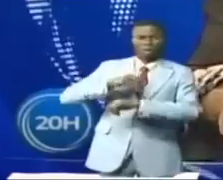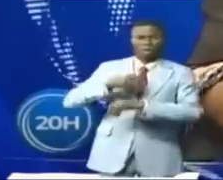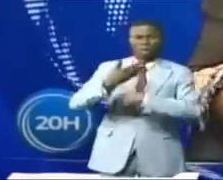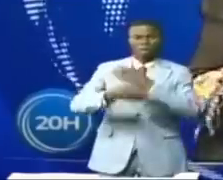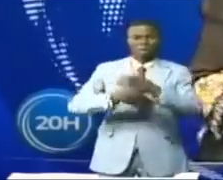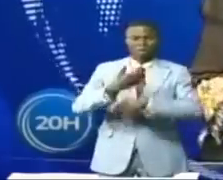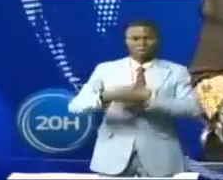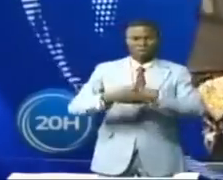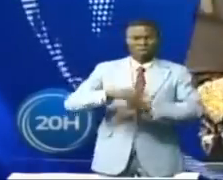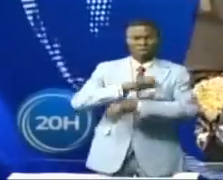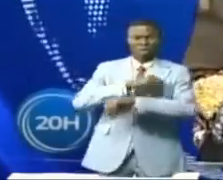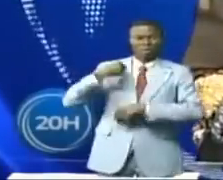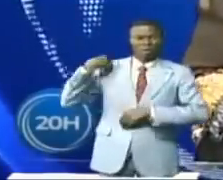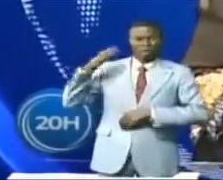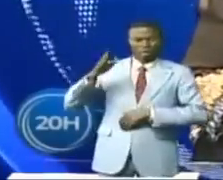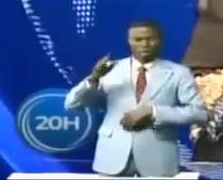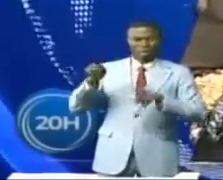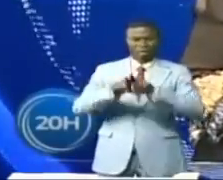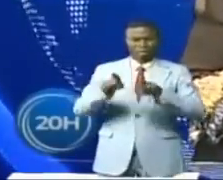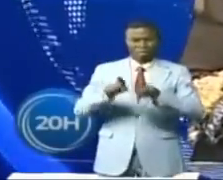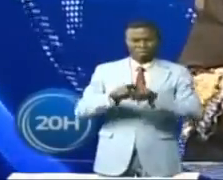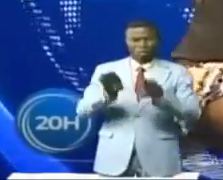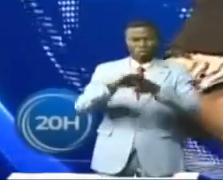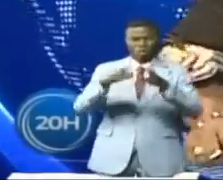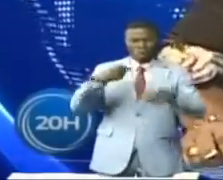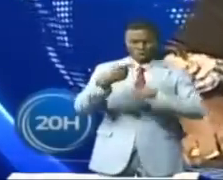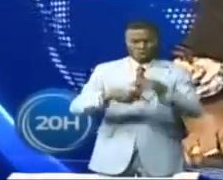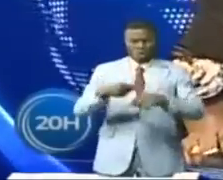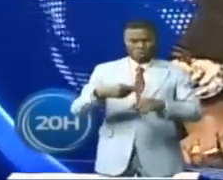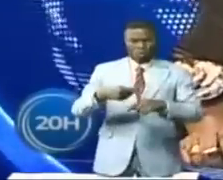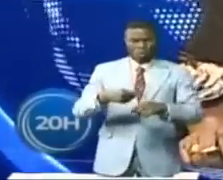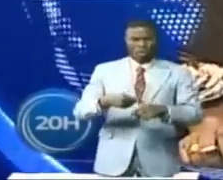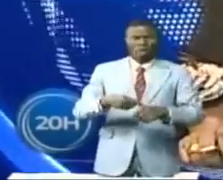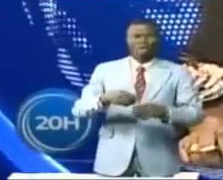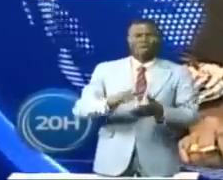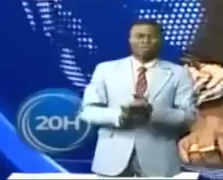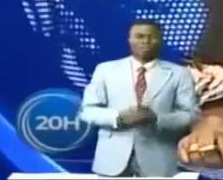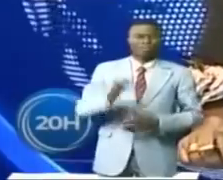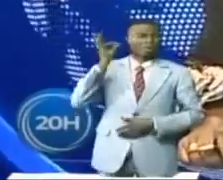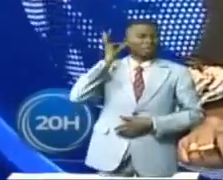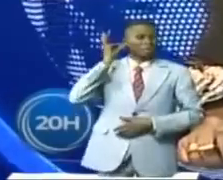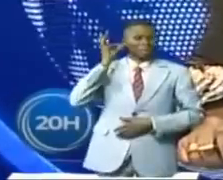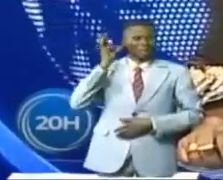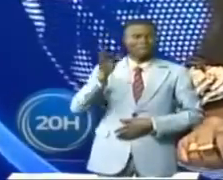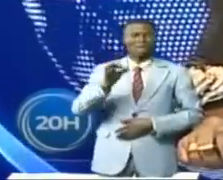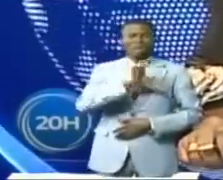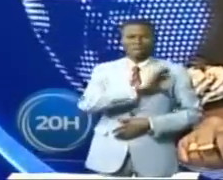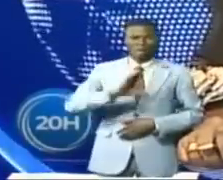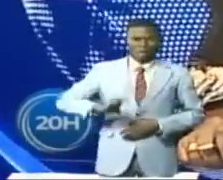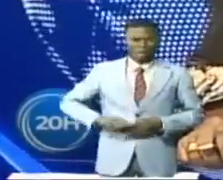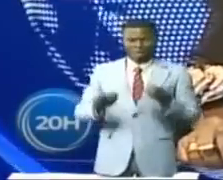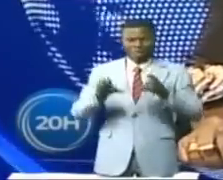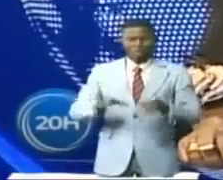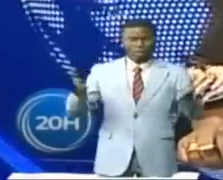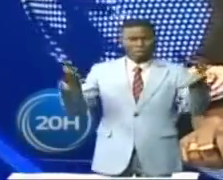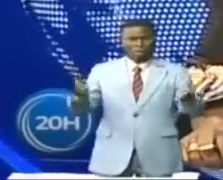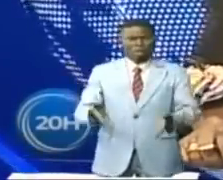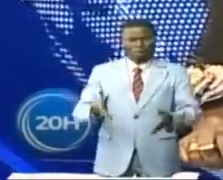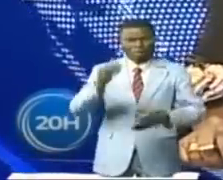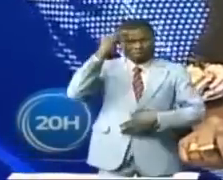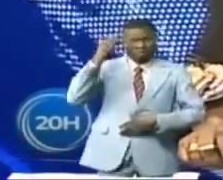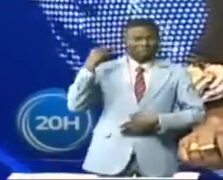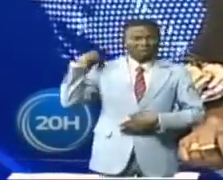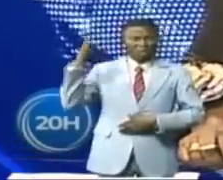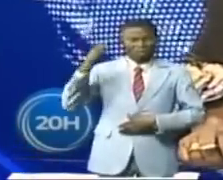affaires juridiques en format hybride a ouvert ses portes à Addis Abeba. La voix de la RDC est portée à ses assises par la ministre